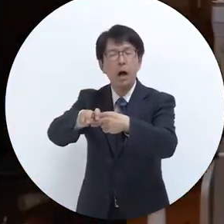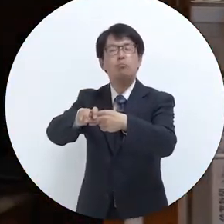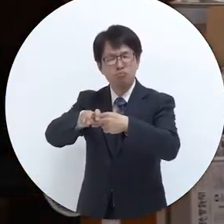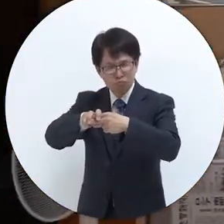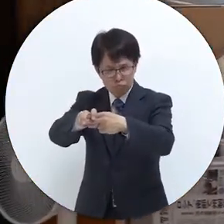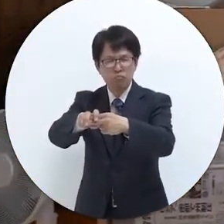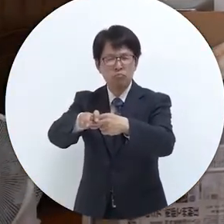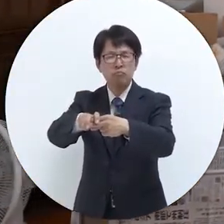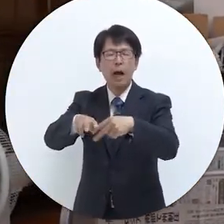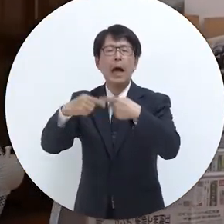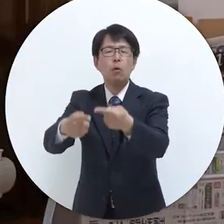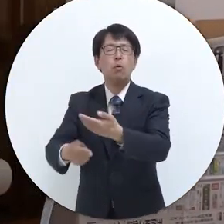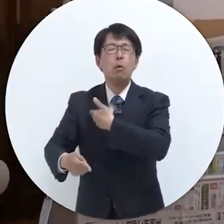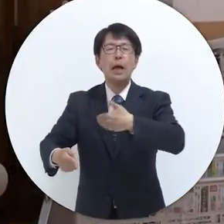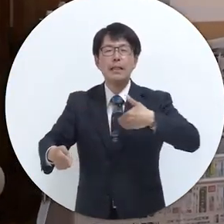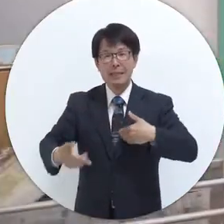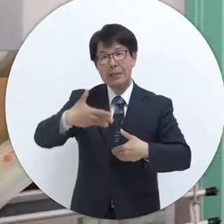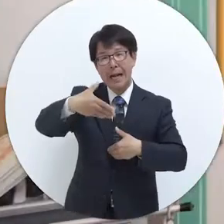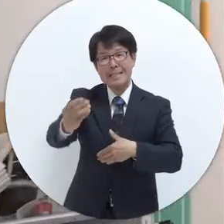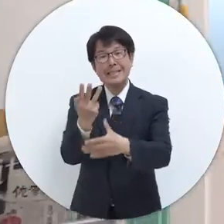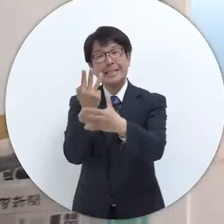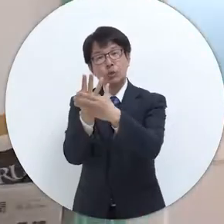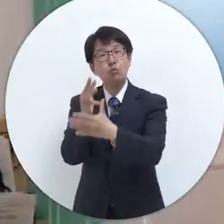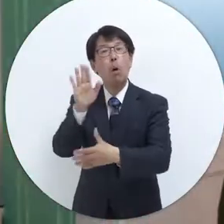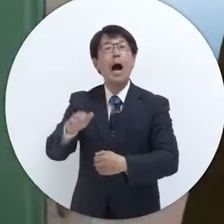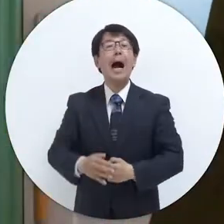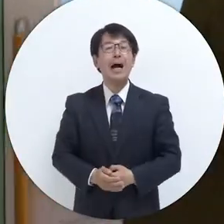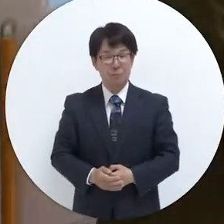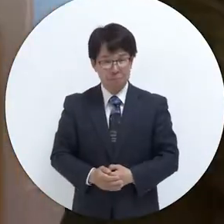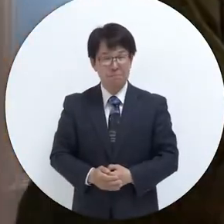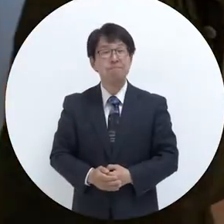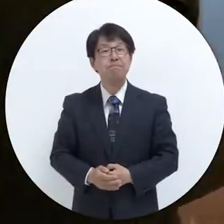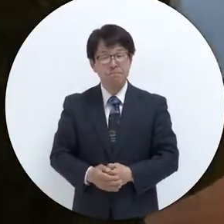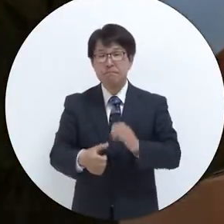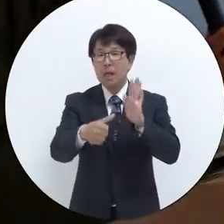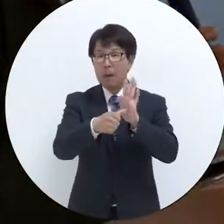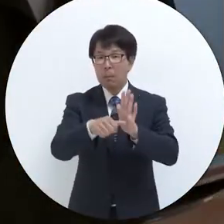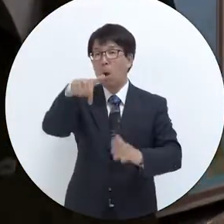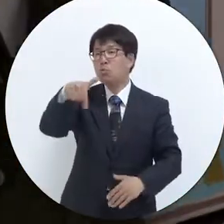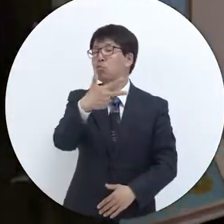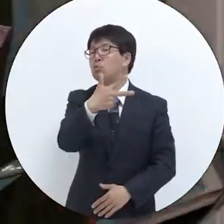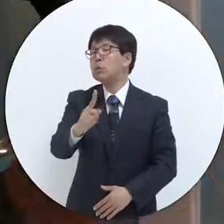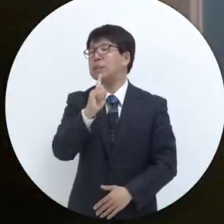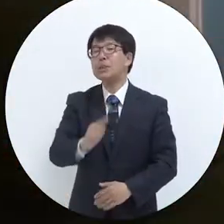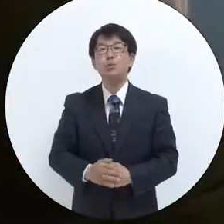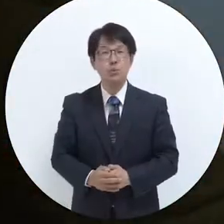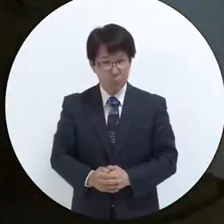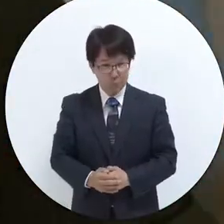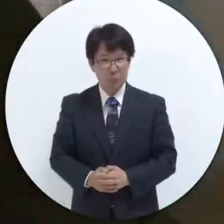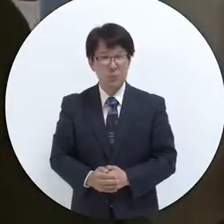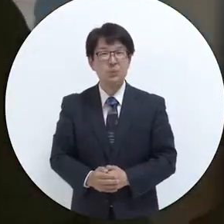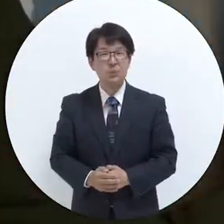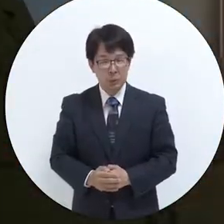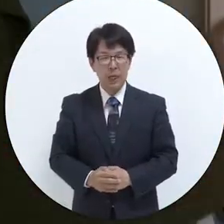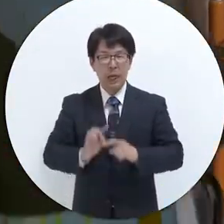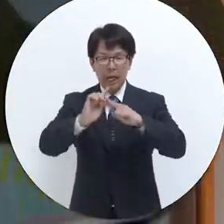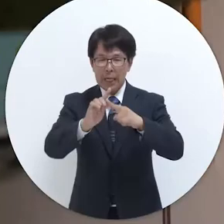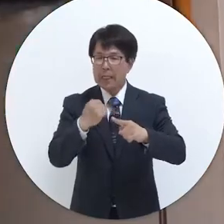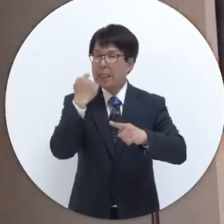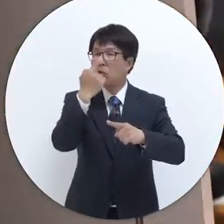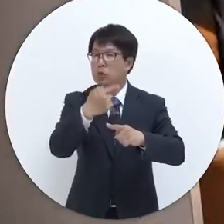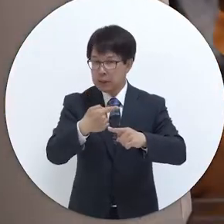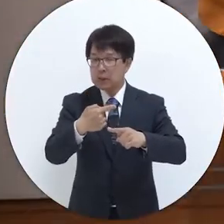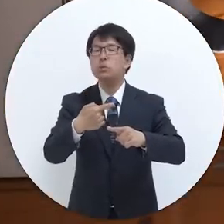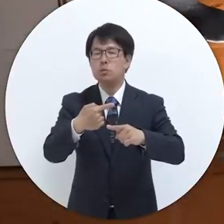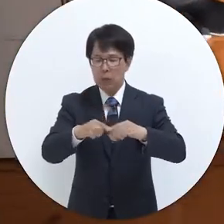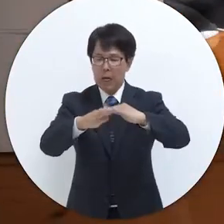し切り湯も準備しております。これが貸し切り湯の富士っていう あのお部屋なんですけど、入り口の方はですね、あ